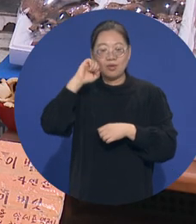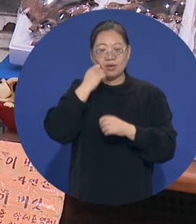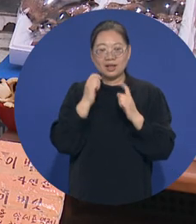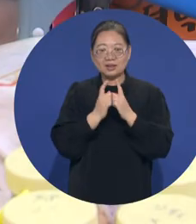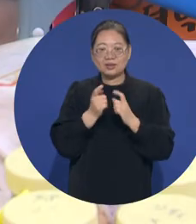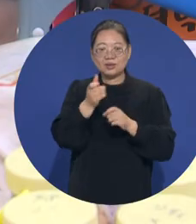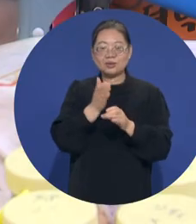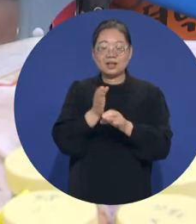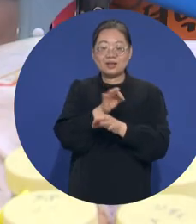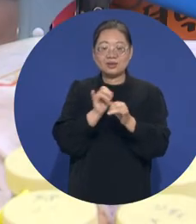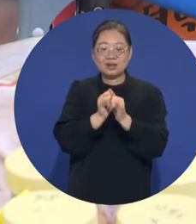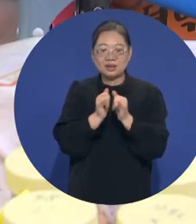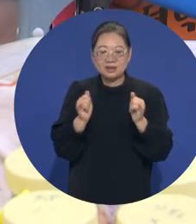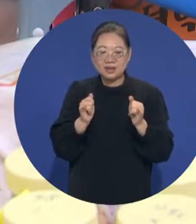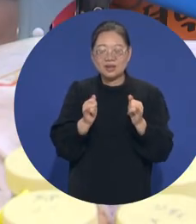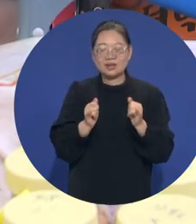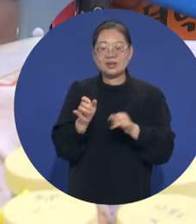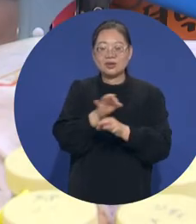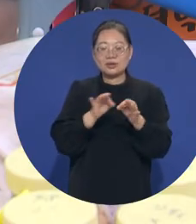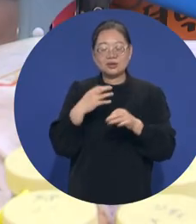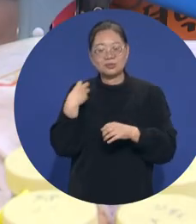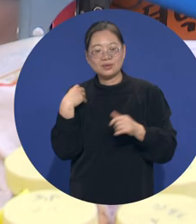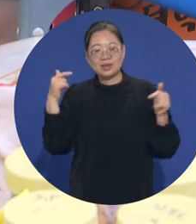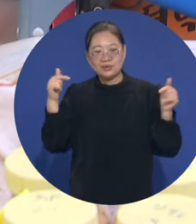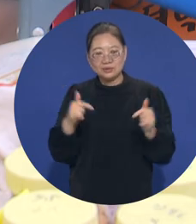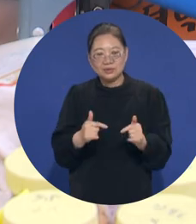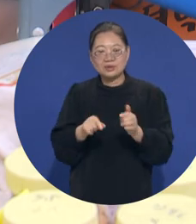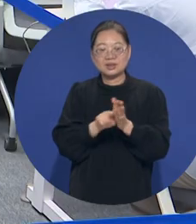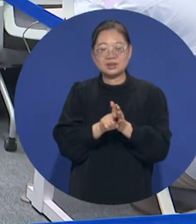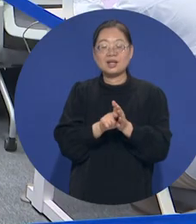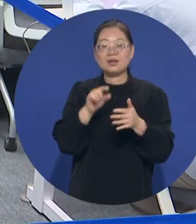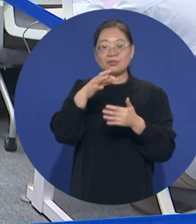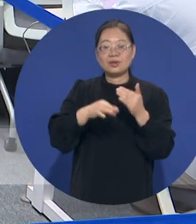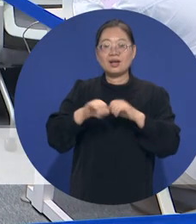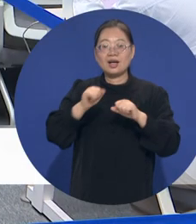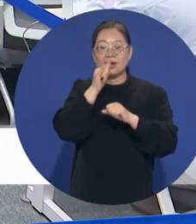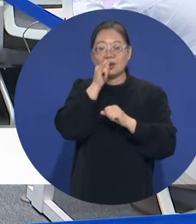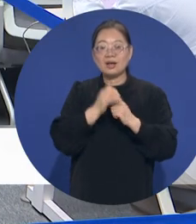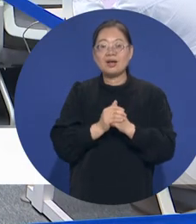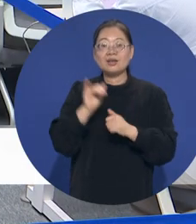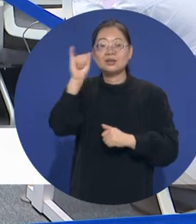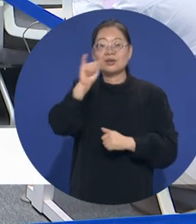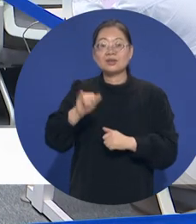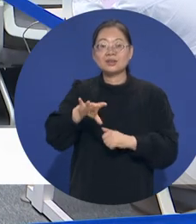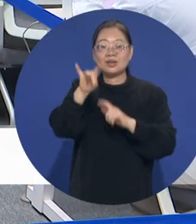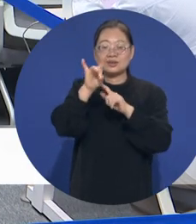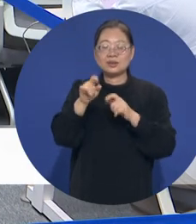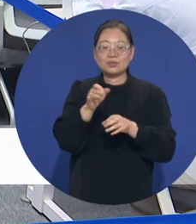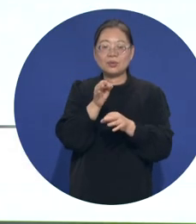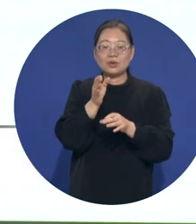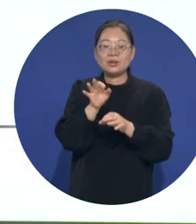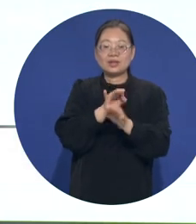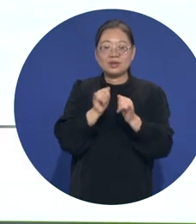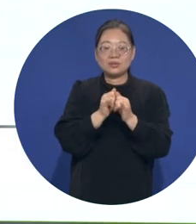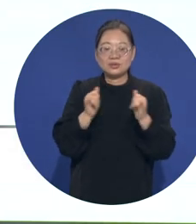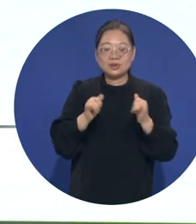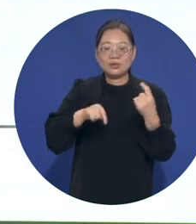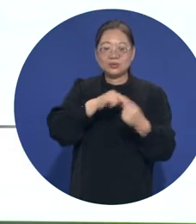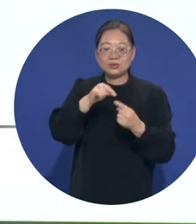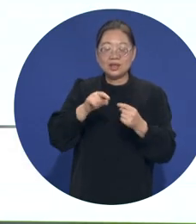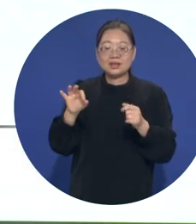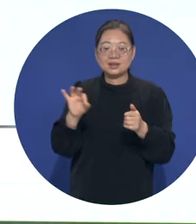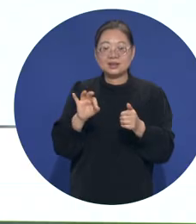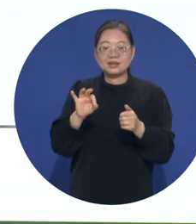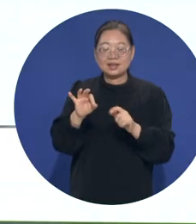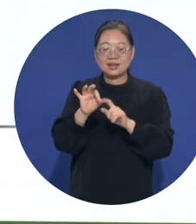겪는 소상공인들의 경제적 부담을 덜어주기 위한 프로젝트를 가동했습니다. 먼저 전국 최초로 소상공인의 운영비 전용 자금 지원을